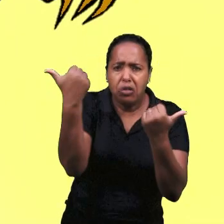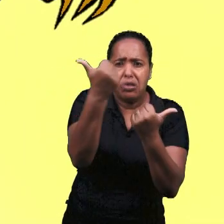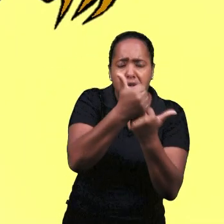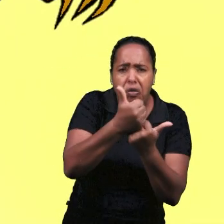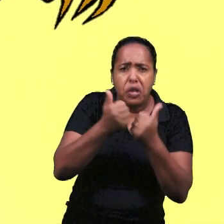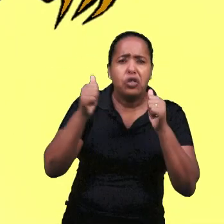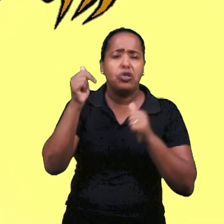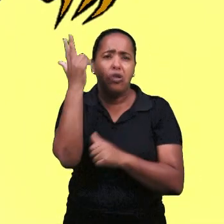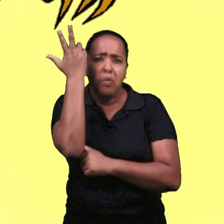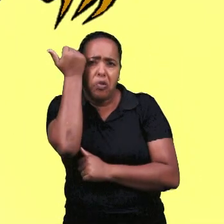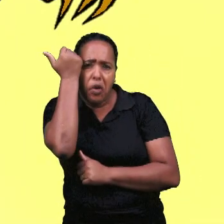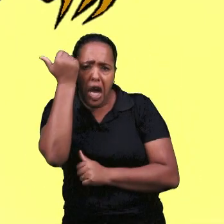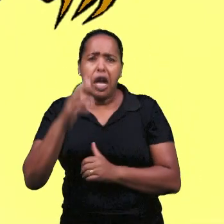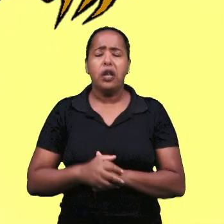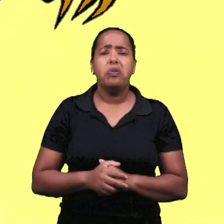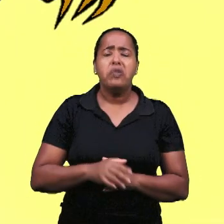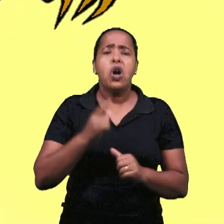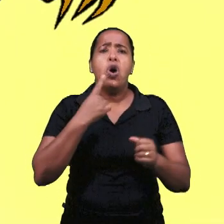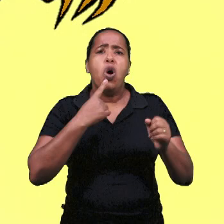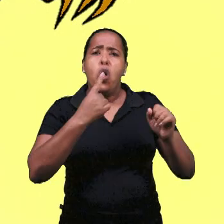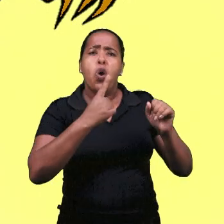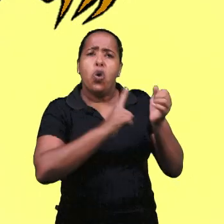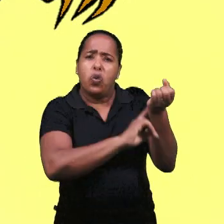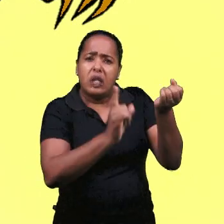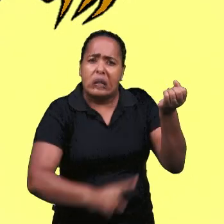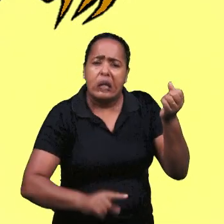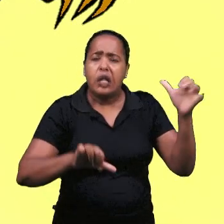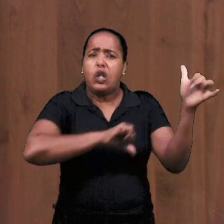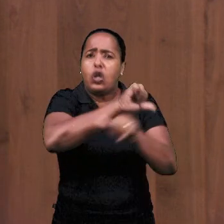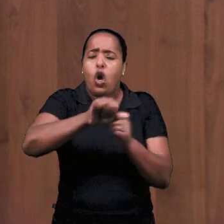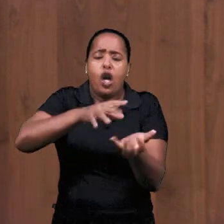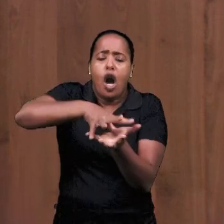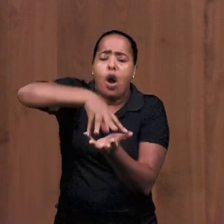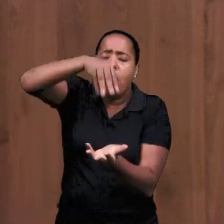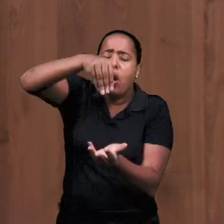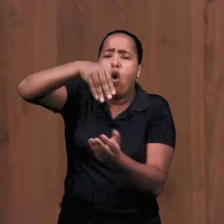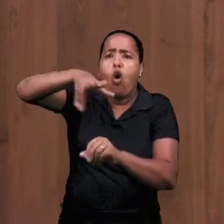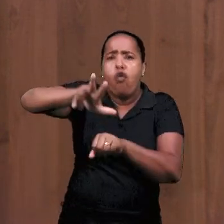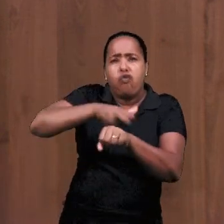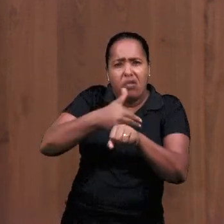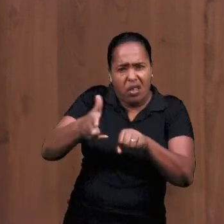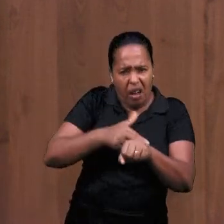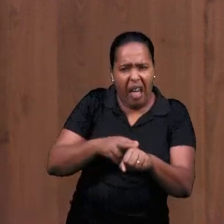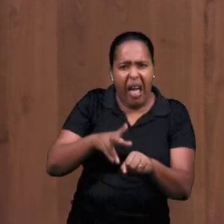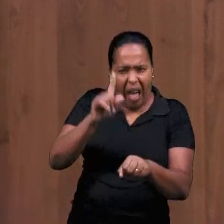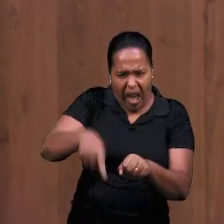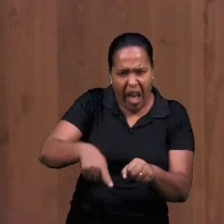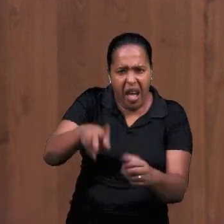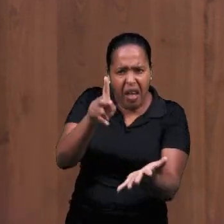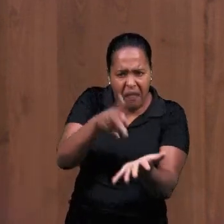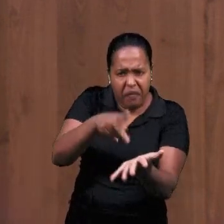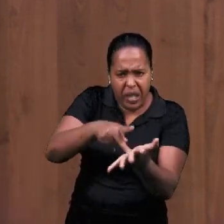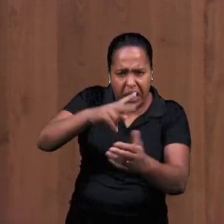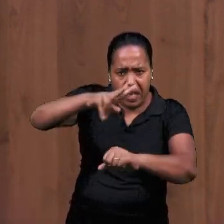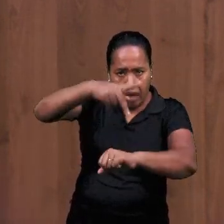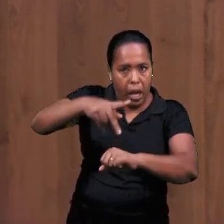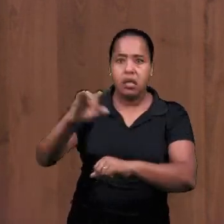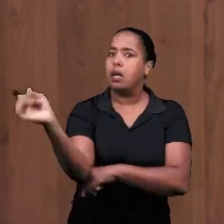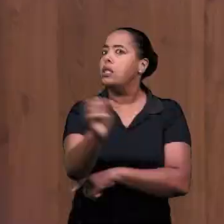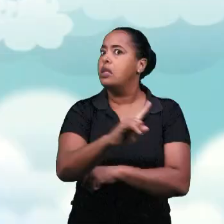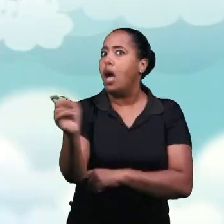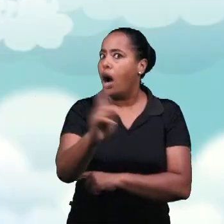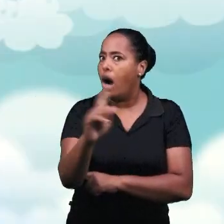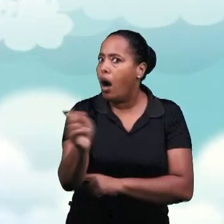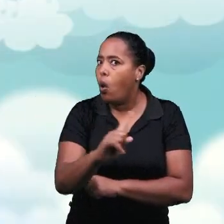Ils changent le sang avec les œufs en chocolat. Celle-là n'est pas la véritable